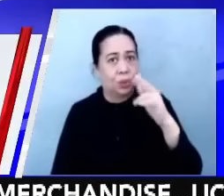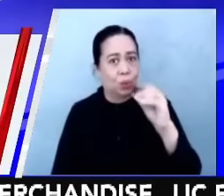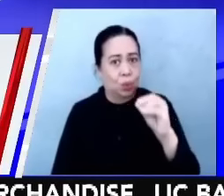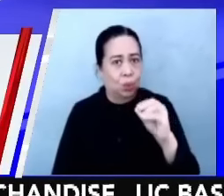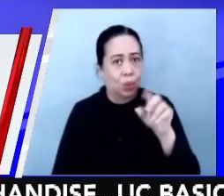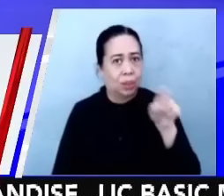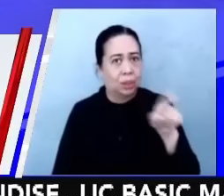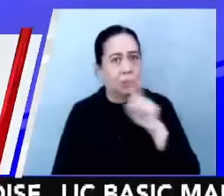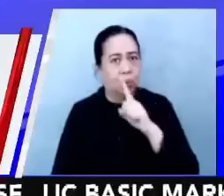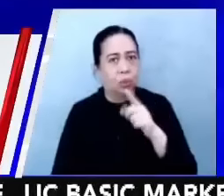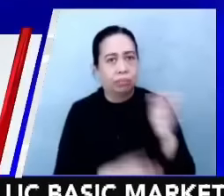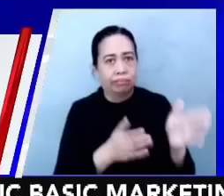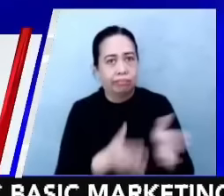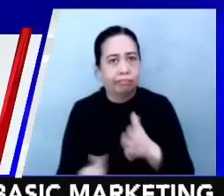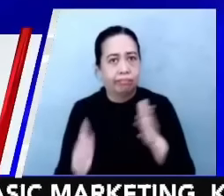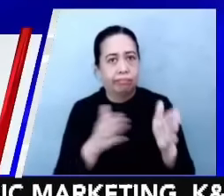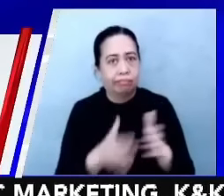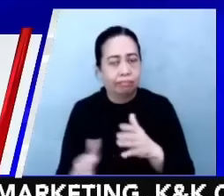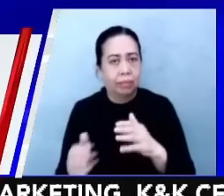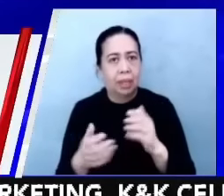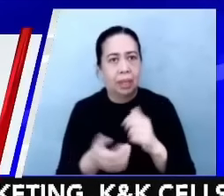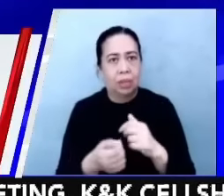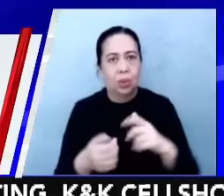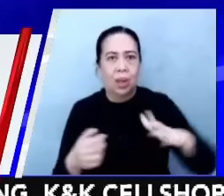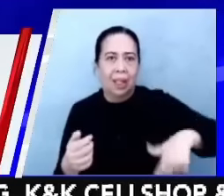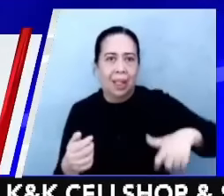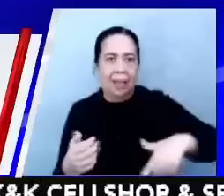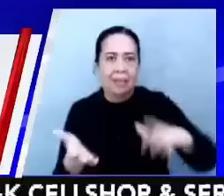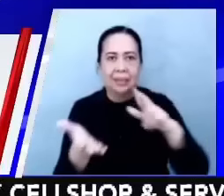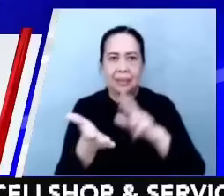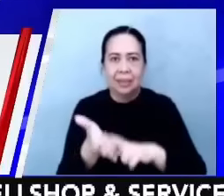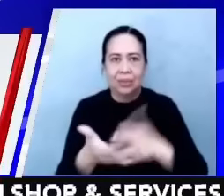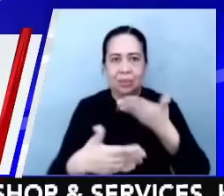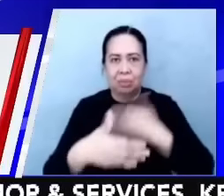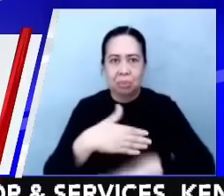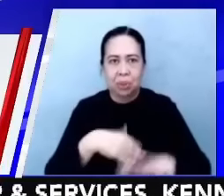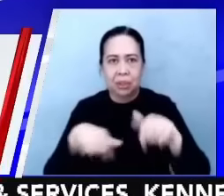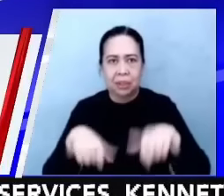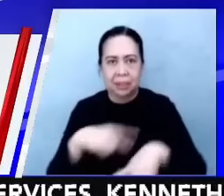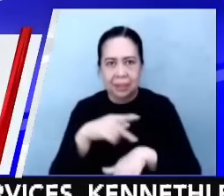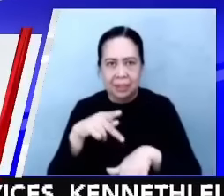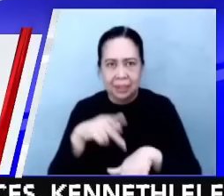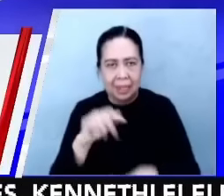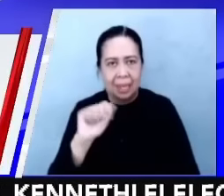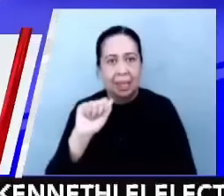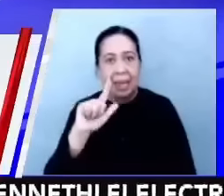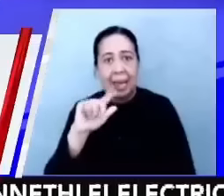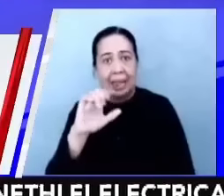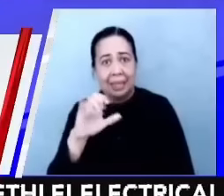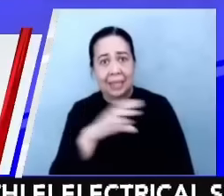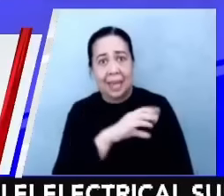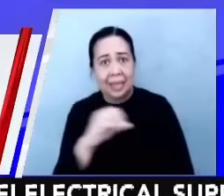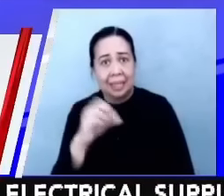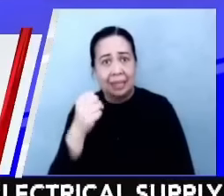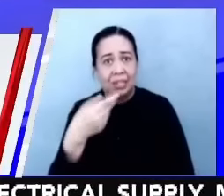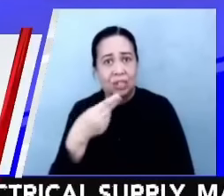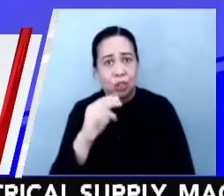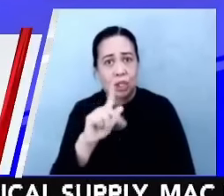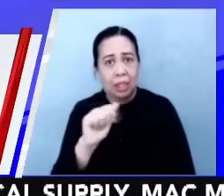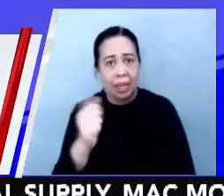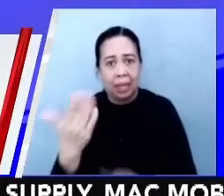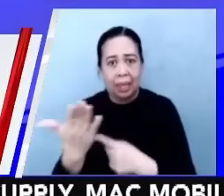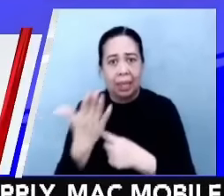daw ng mga delayed registrations of birth nila Si Alice at si Sheila may pinakita din ako kahapon